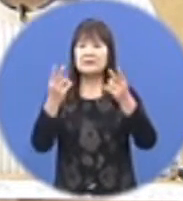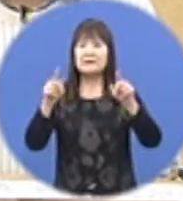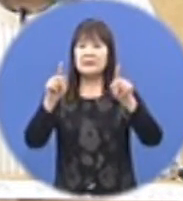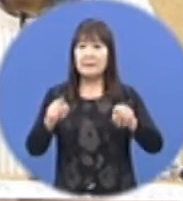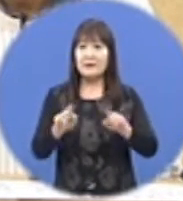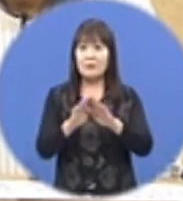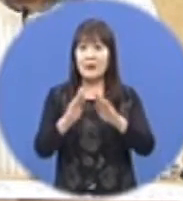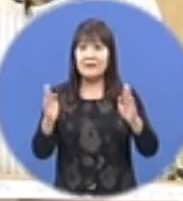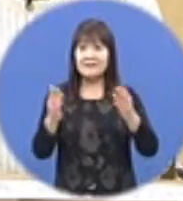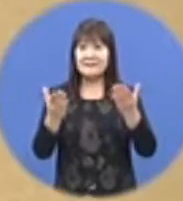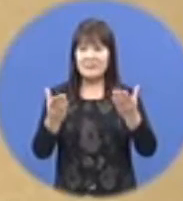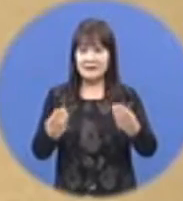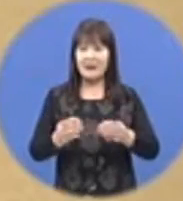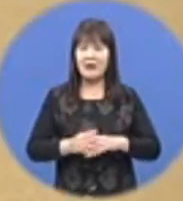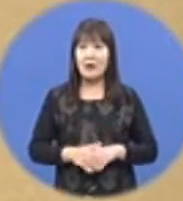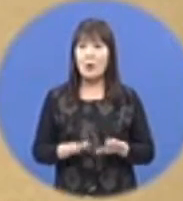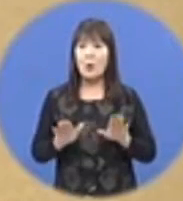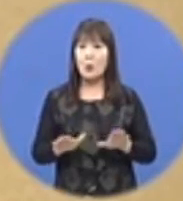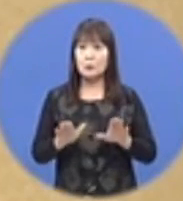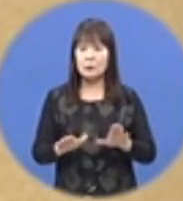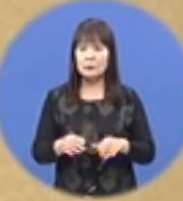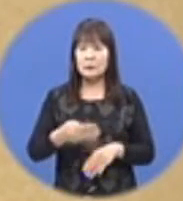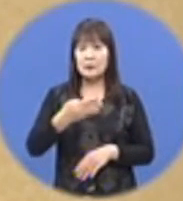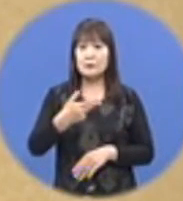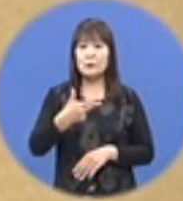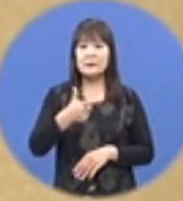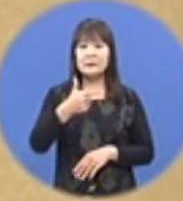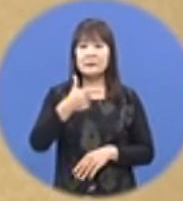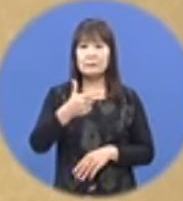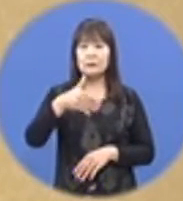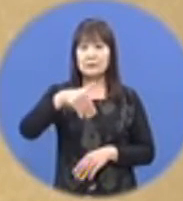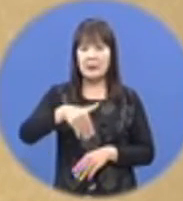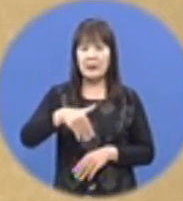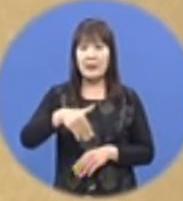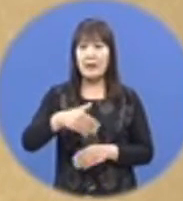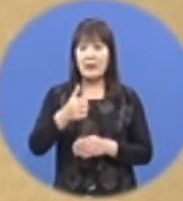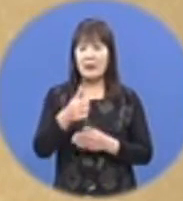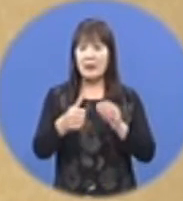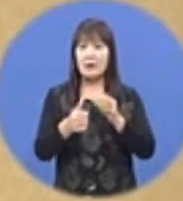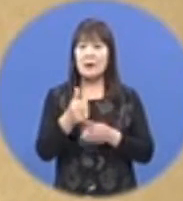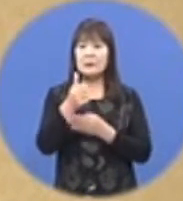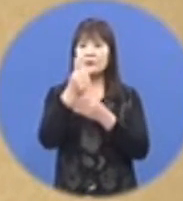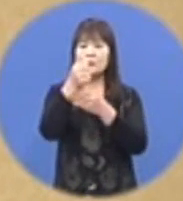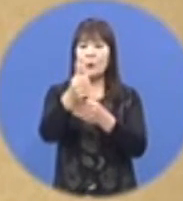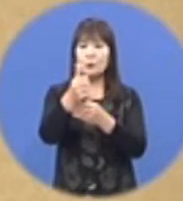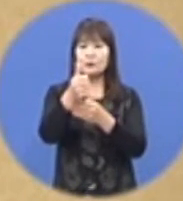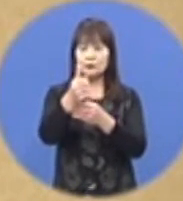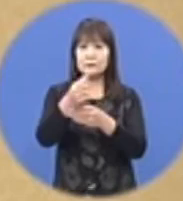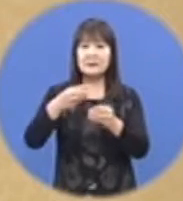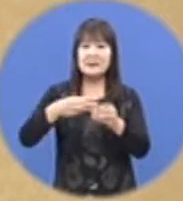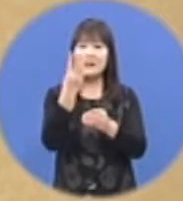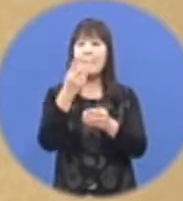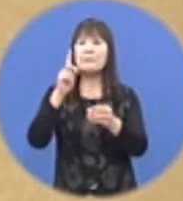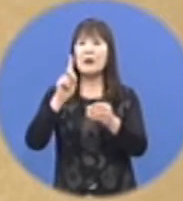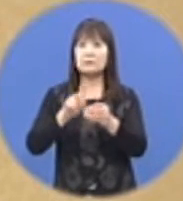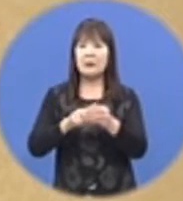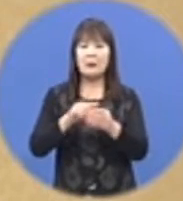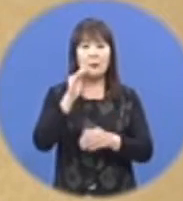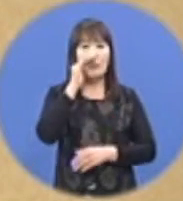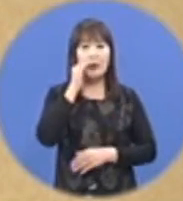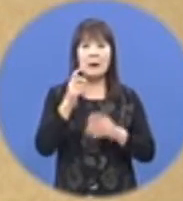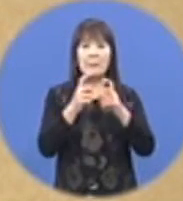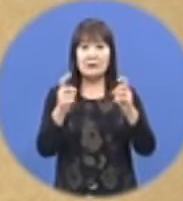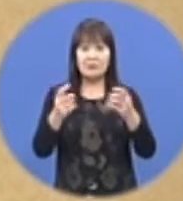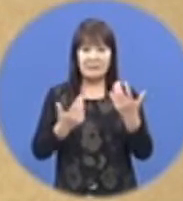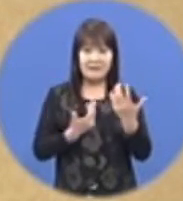そうなんですね、はい、今年は吉宗将軍就任300年というこの節目の年でもありますし、うん、和歌山城にぎわって